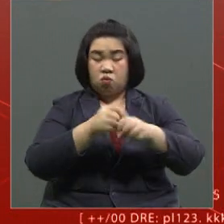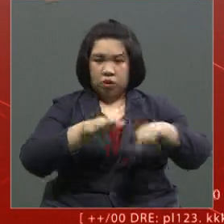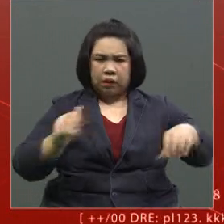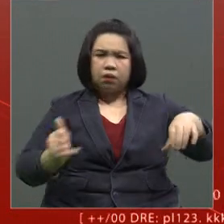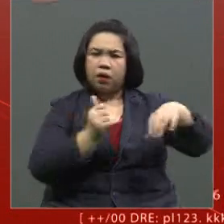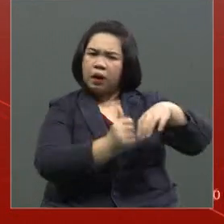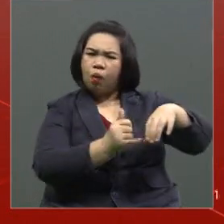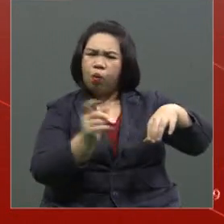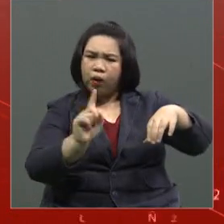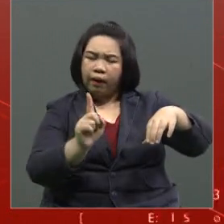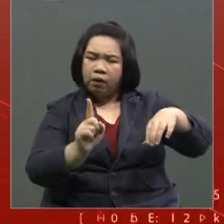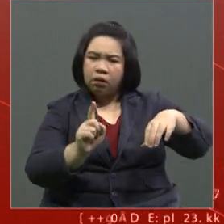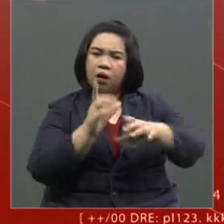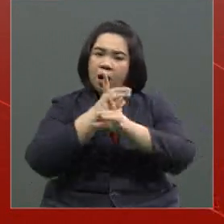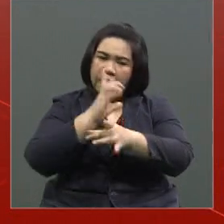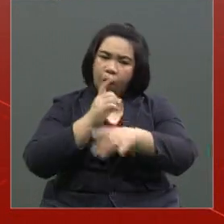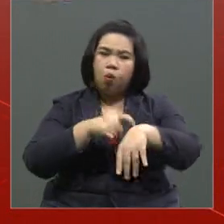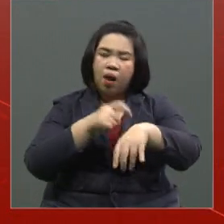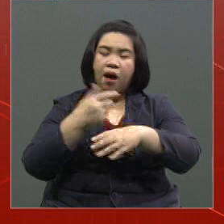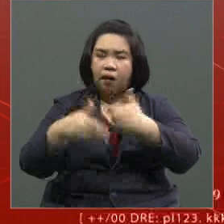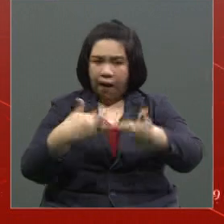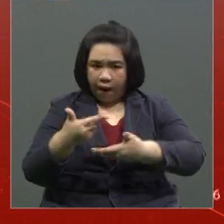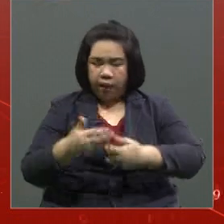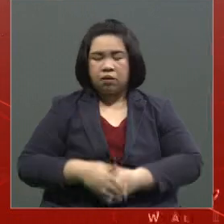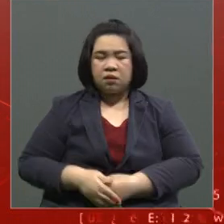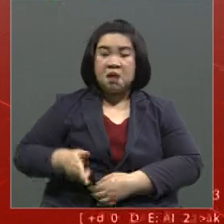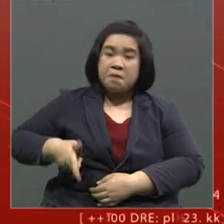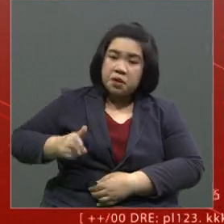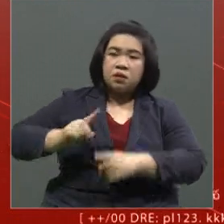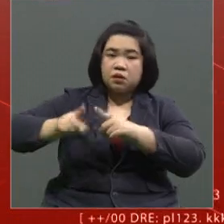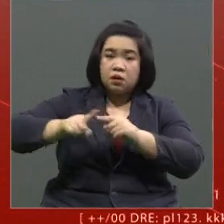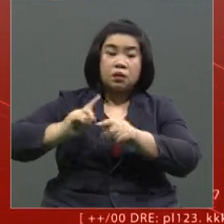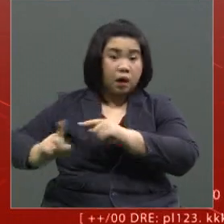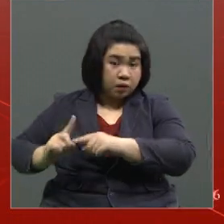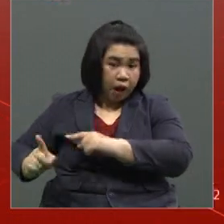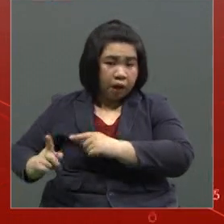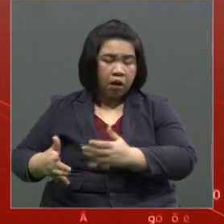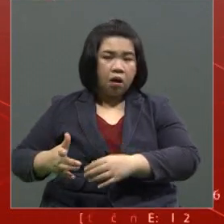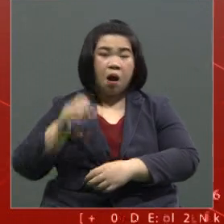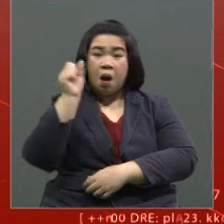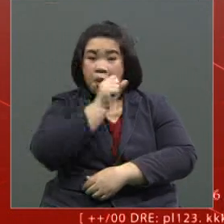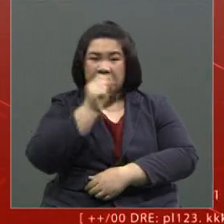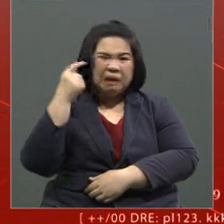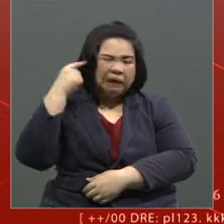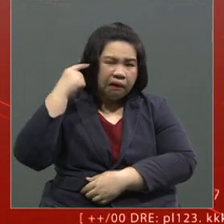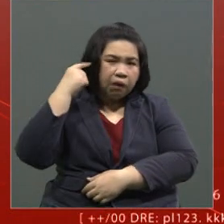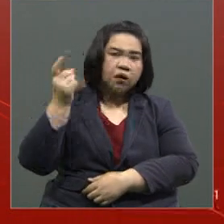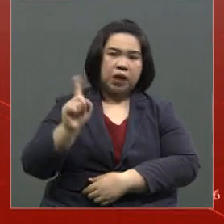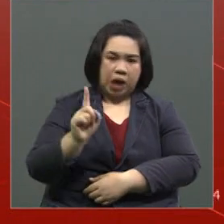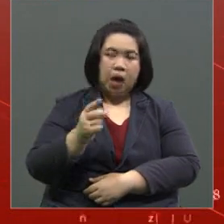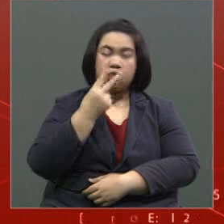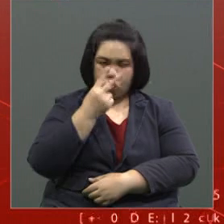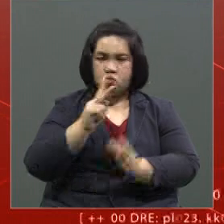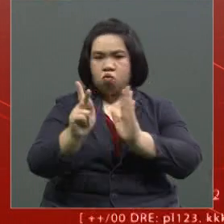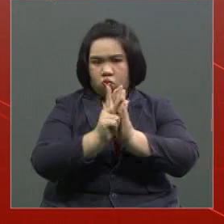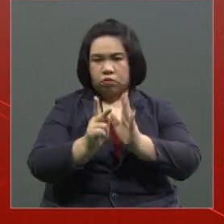ด้วยการขายเครื่องดื่มแอลกอฮอล์นะคะการพกพาเรื่องของอาวุธต่างๆหรือว่าเปิดเพลงเนี่ยมันเสียงดังหรือเปล่าก็จะต้องมีการควบคุมนะค